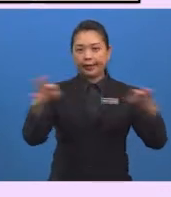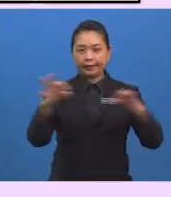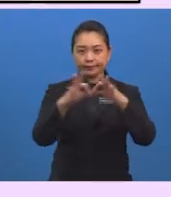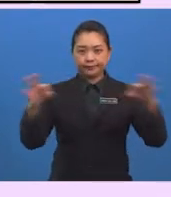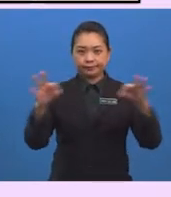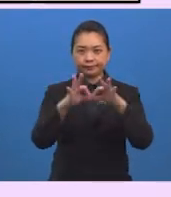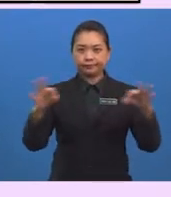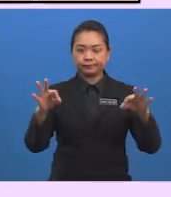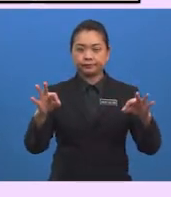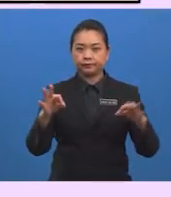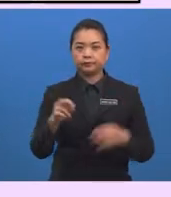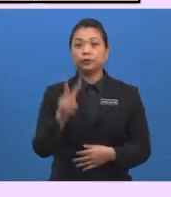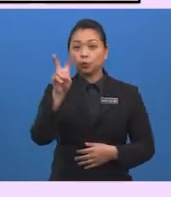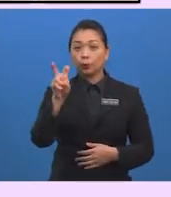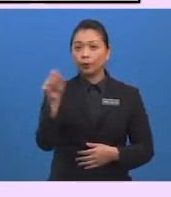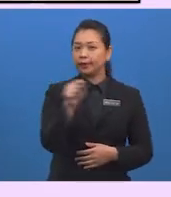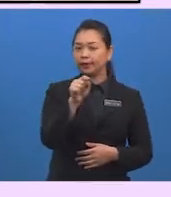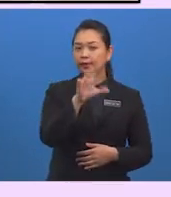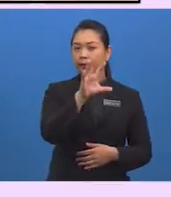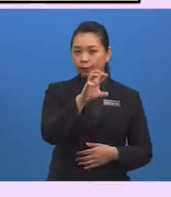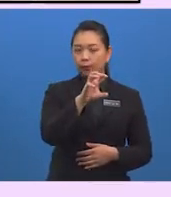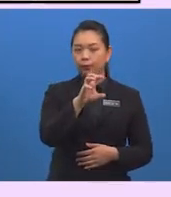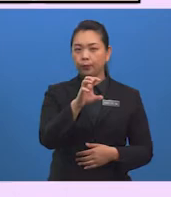hingga 50 patah perkataan.